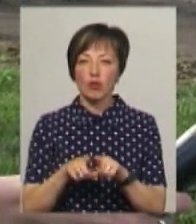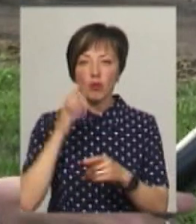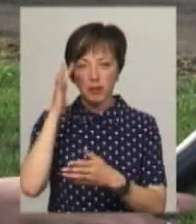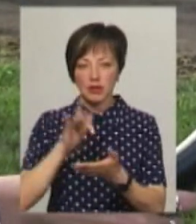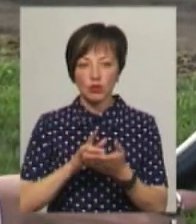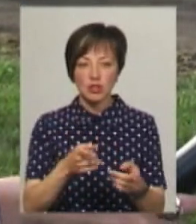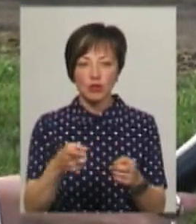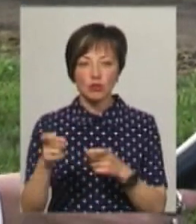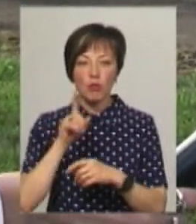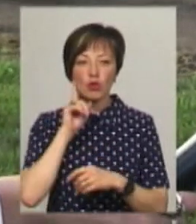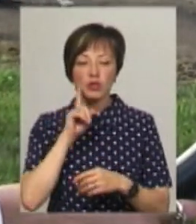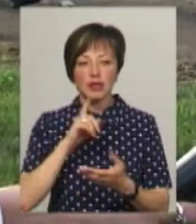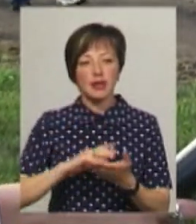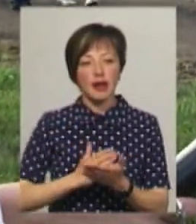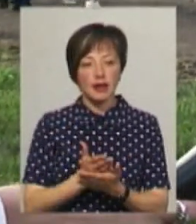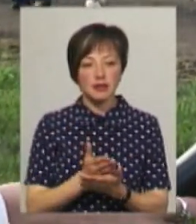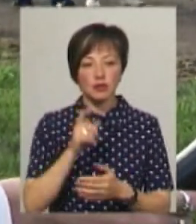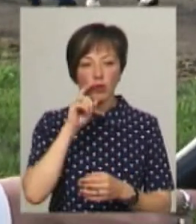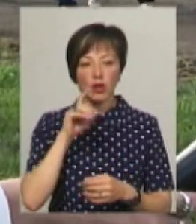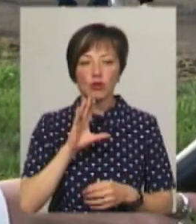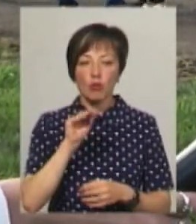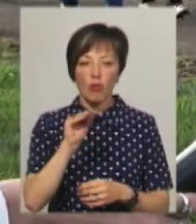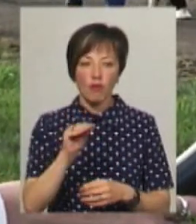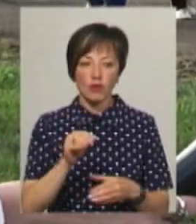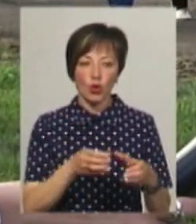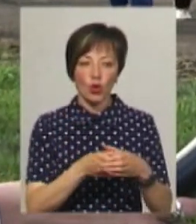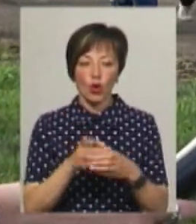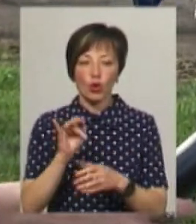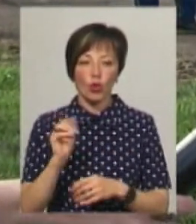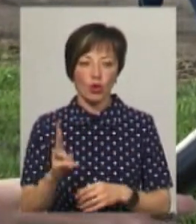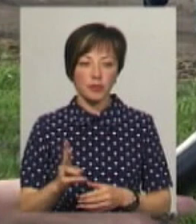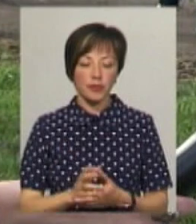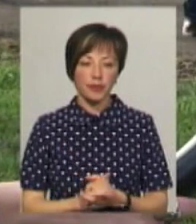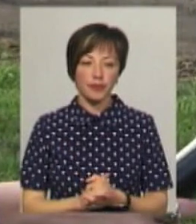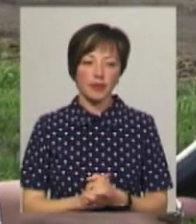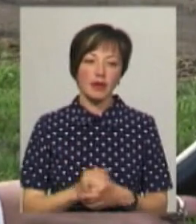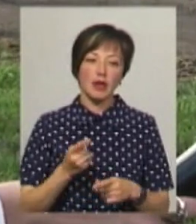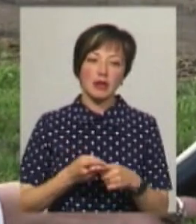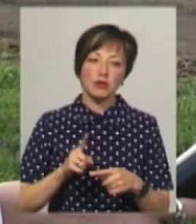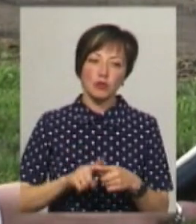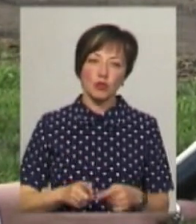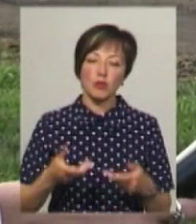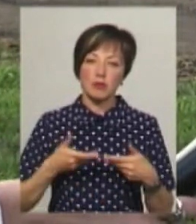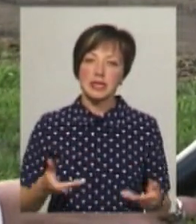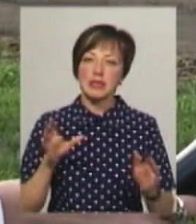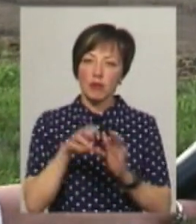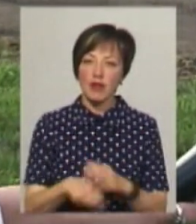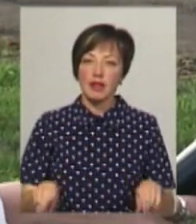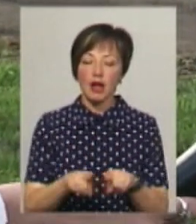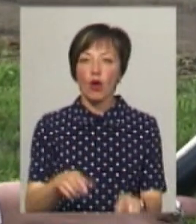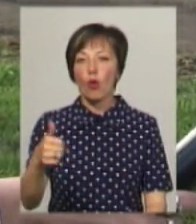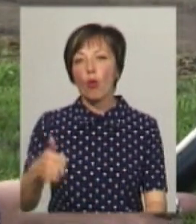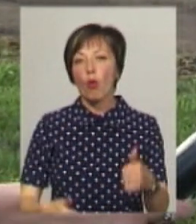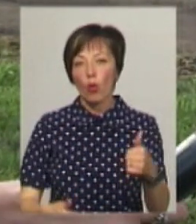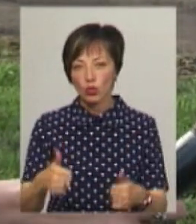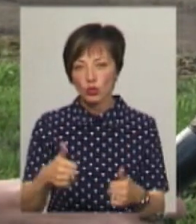– залучити молоді, якісні, україномовні рок-гурти. І тому ми запровадили такий конкурс,